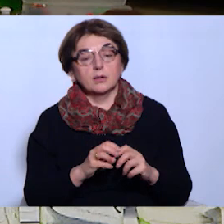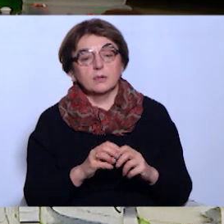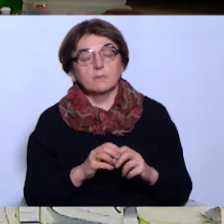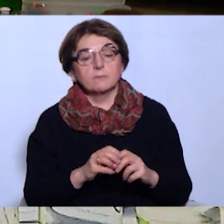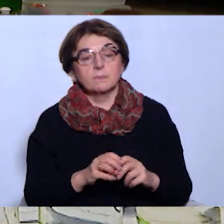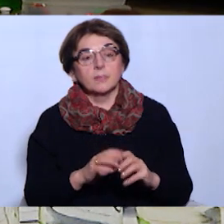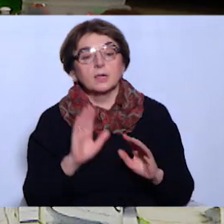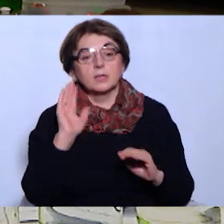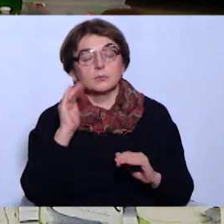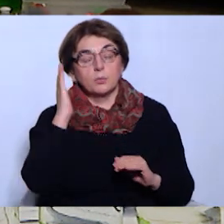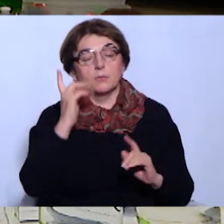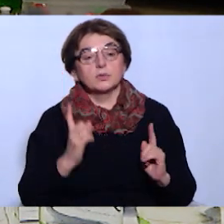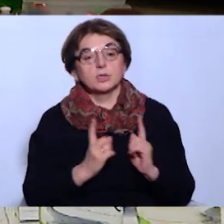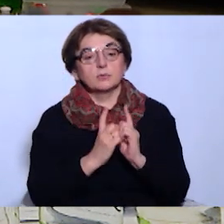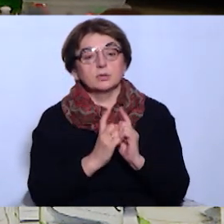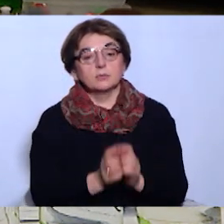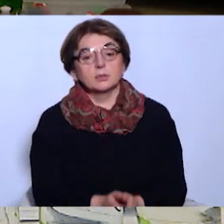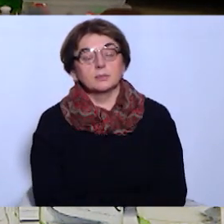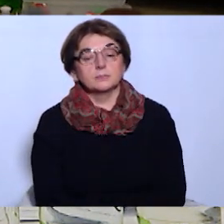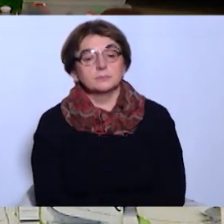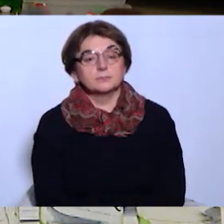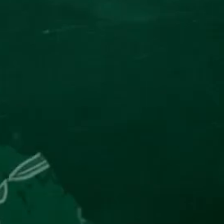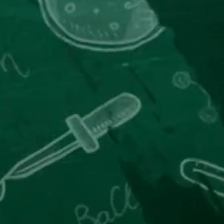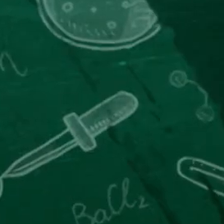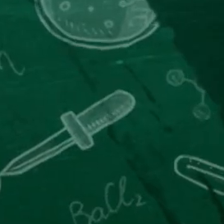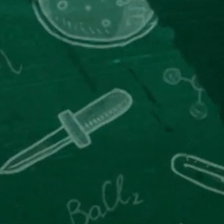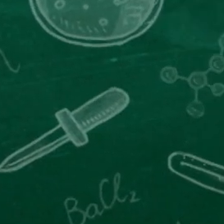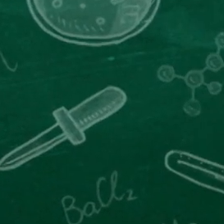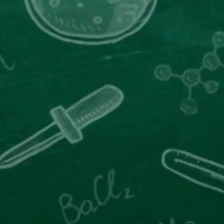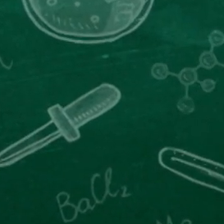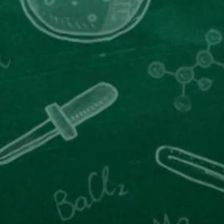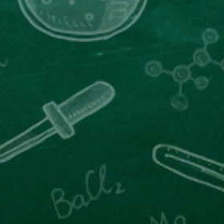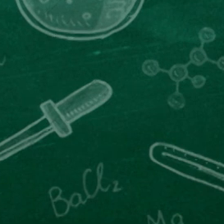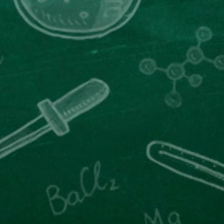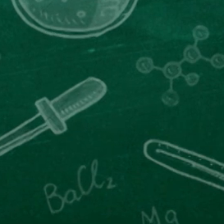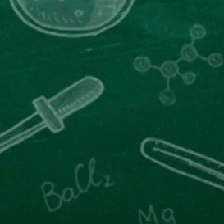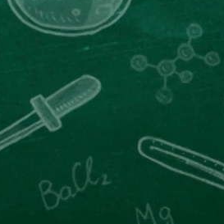საკითხები, გემშვიდობები მომავალ შეხვედრამდე.